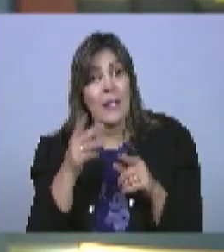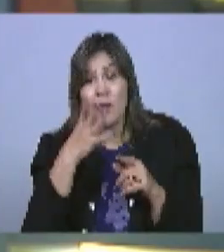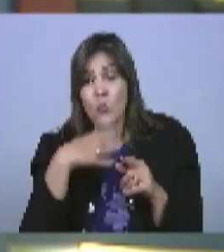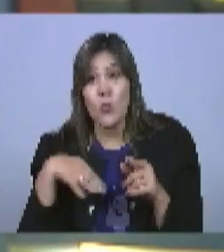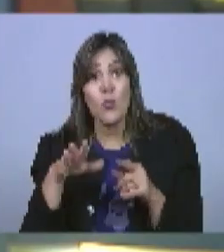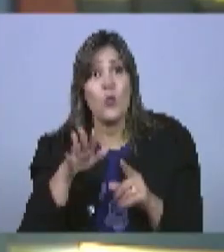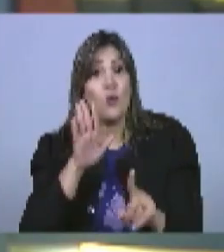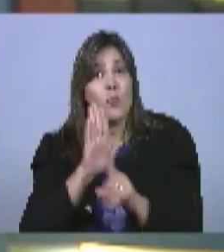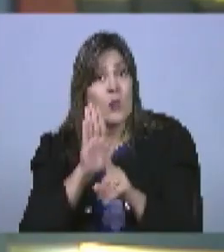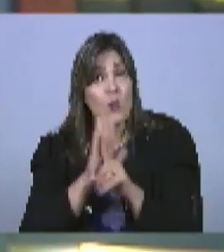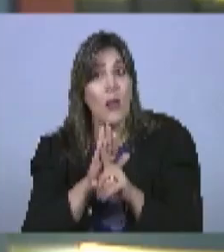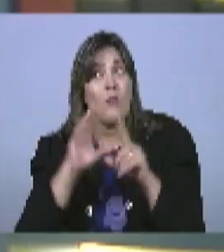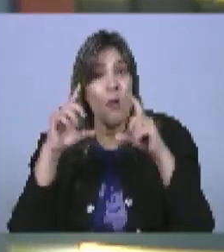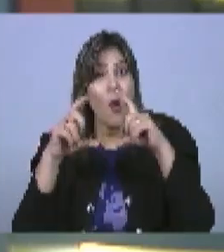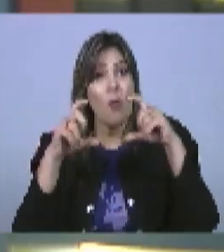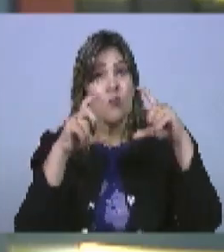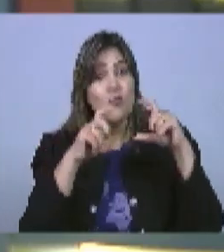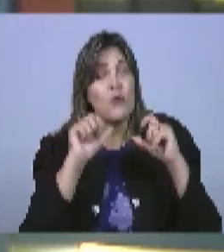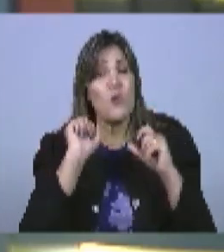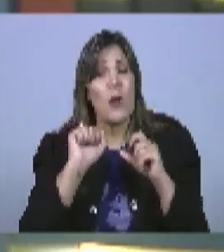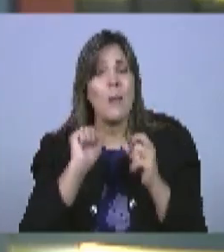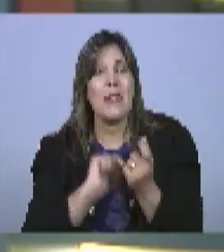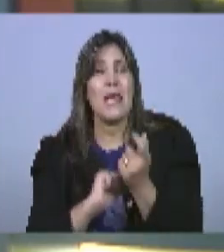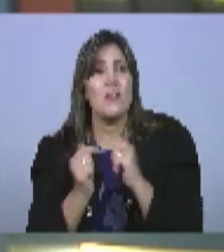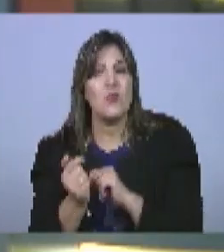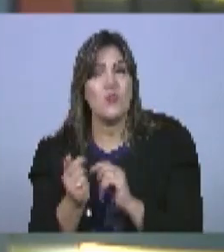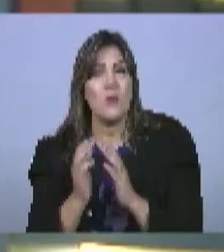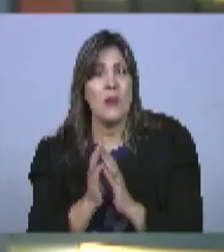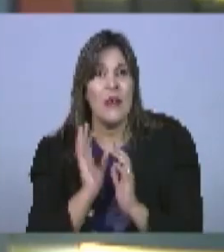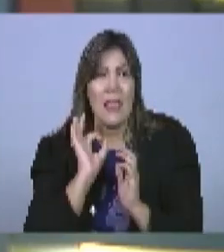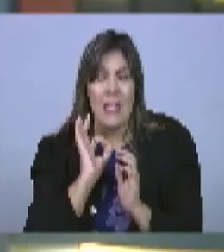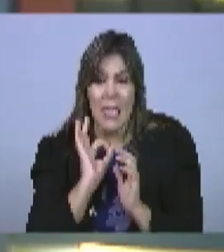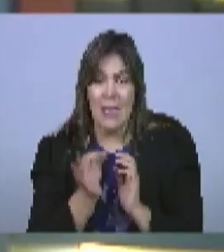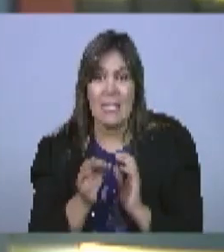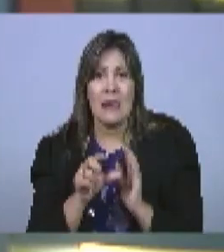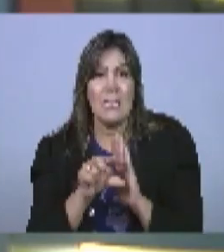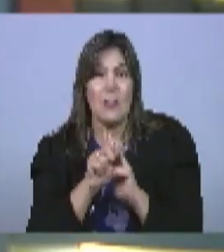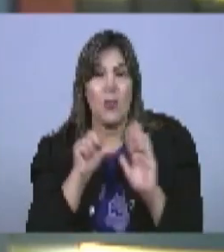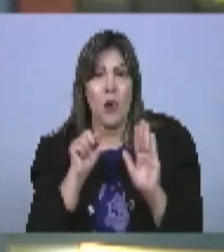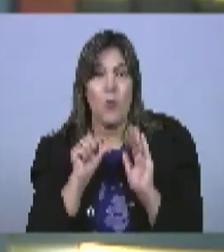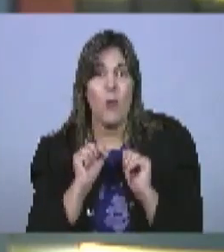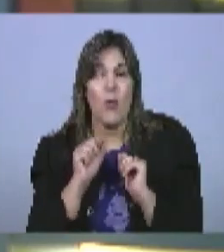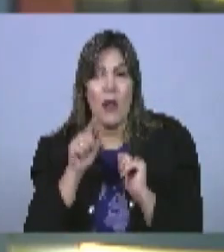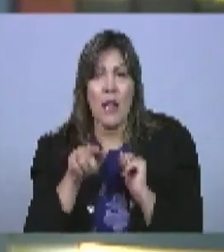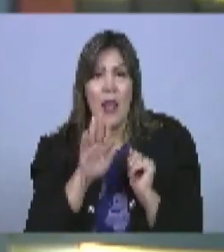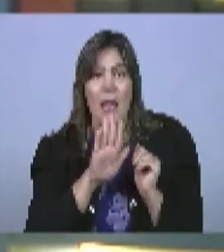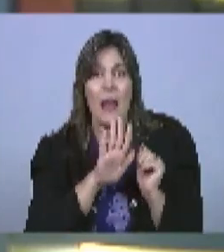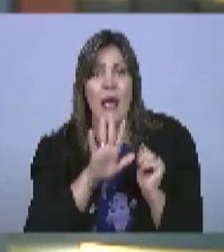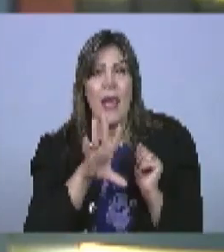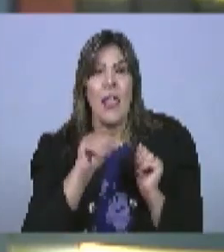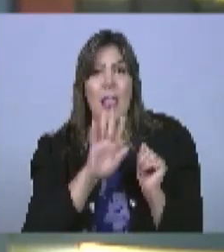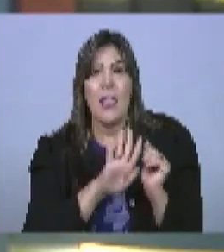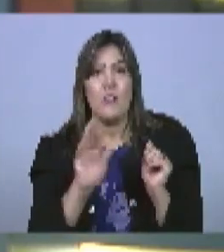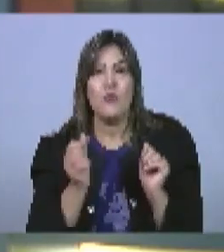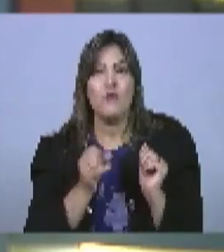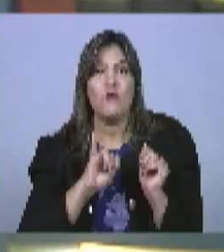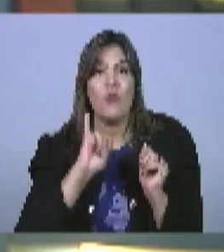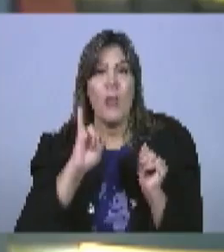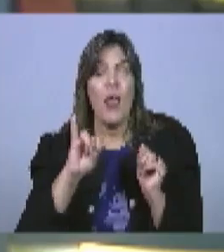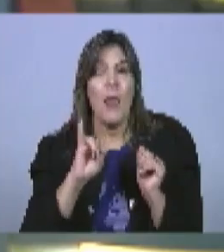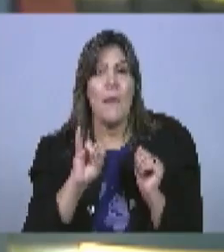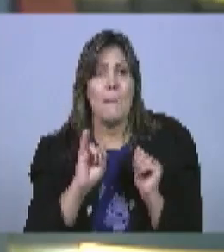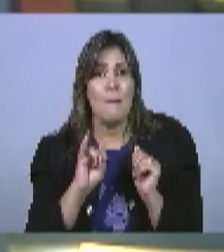عن صوره السيد المسيح بالتاكيد العباره المهمه جدا اللي قالها الاستاذ هشام النجار ملفته